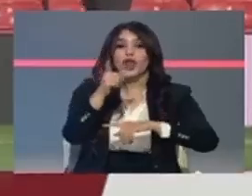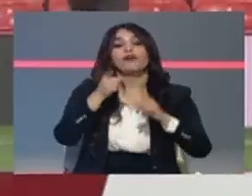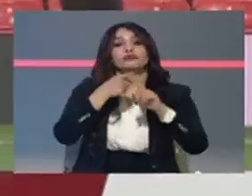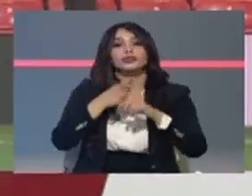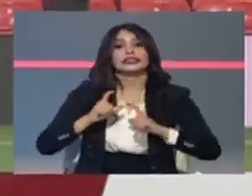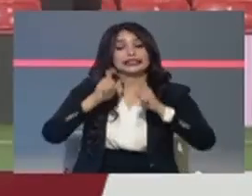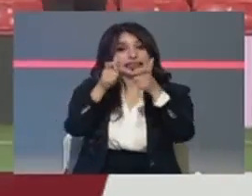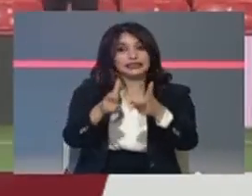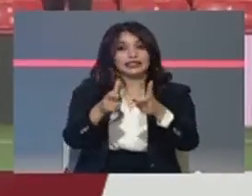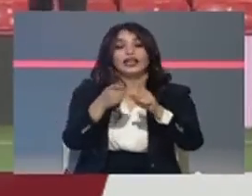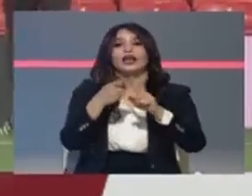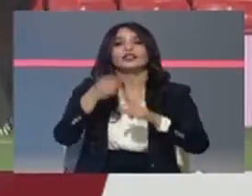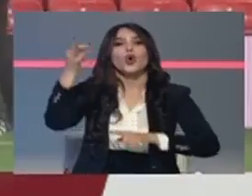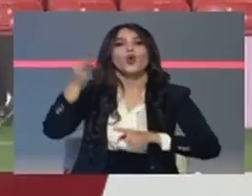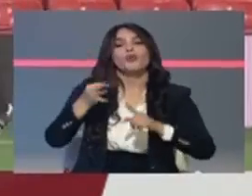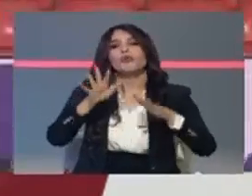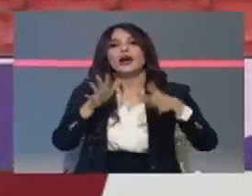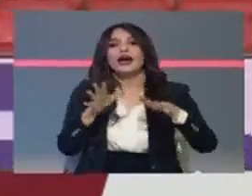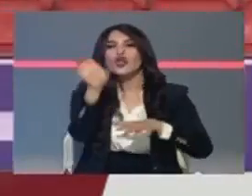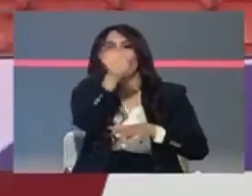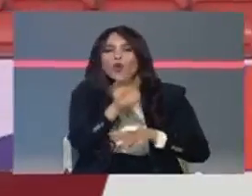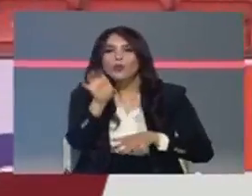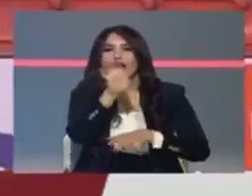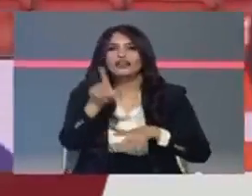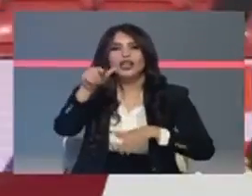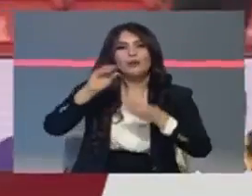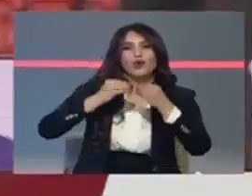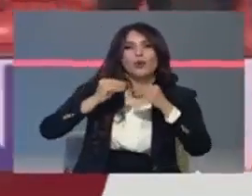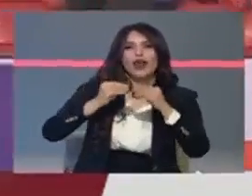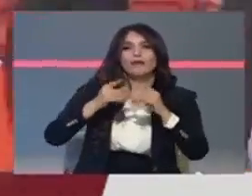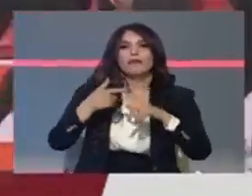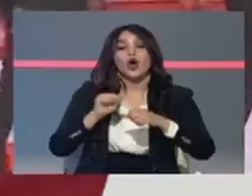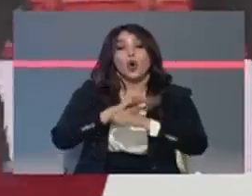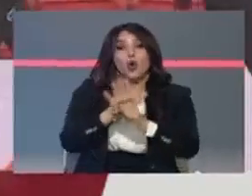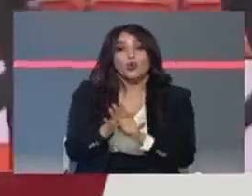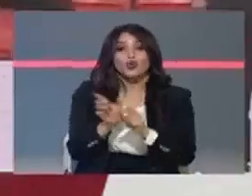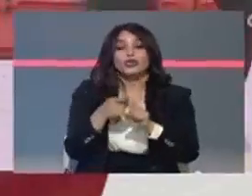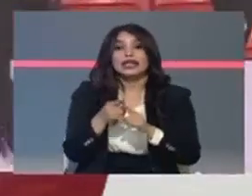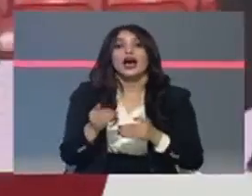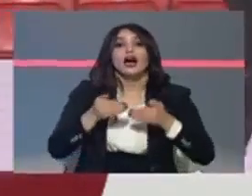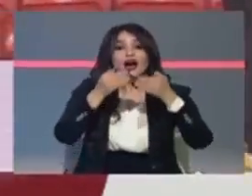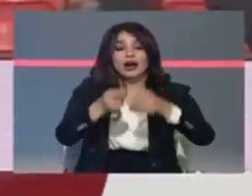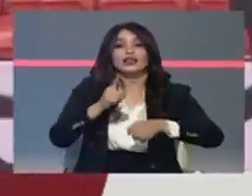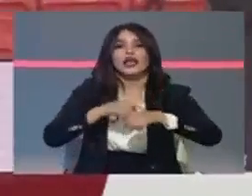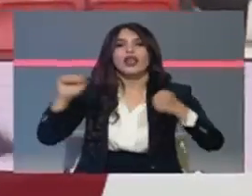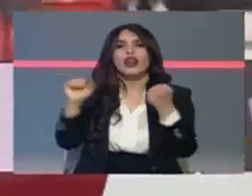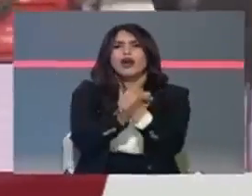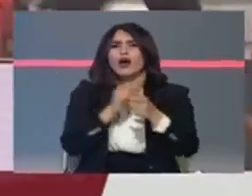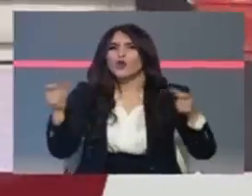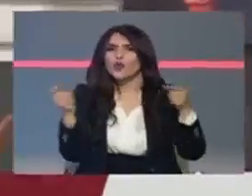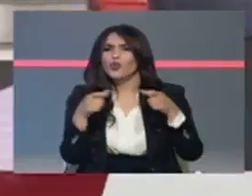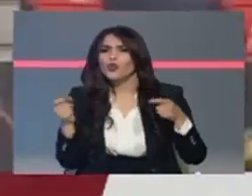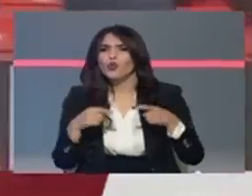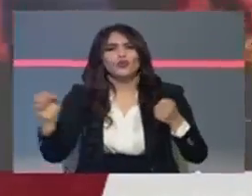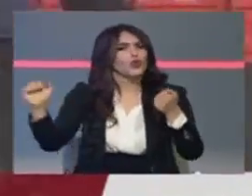سباقة هي الأولى بالنسبة إلى القارة العجوز التي تعاني جائحة كورونا، كما تم في وقت سابق إلغاء منافسات الدوري